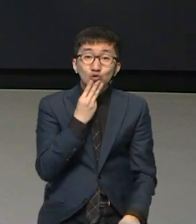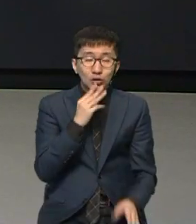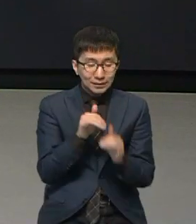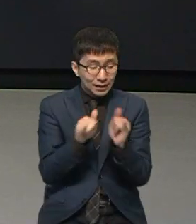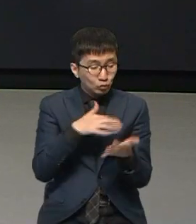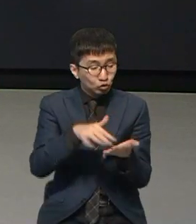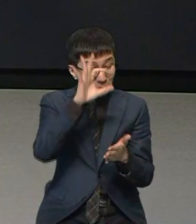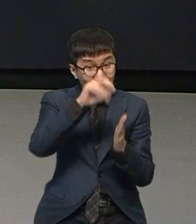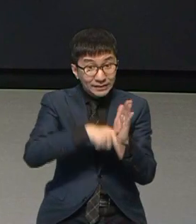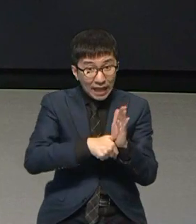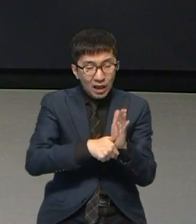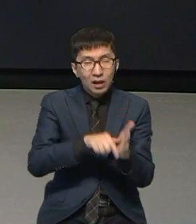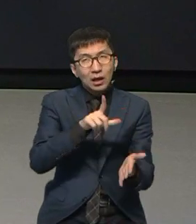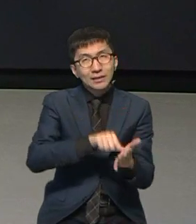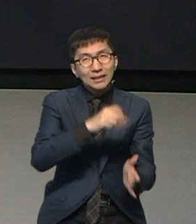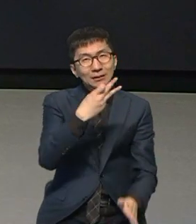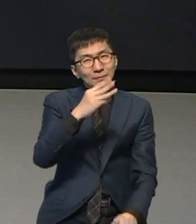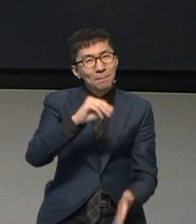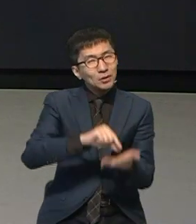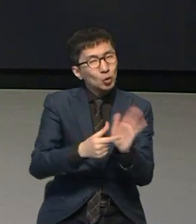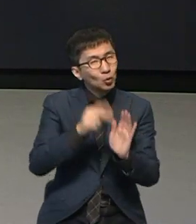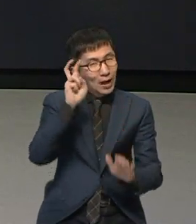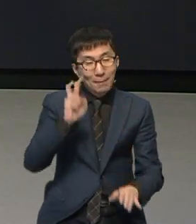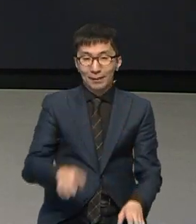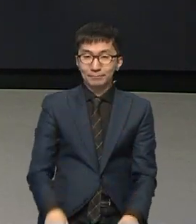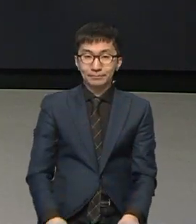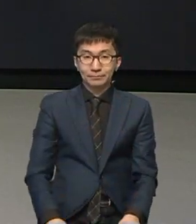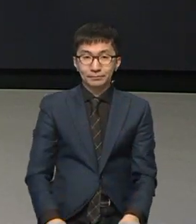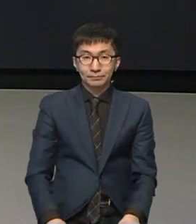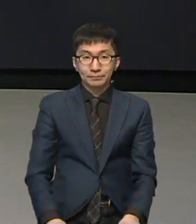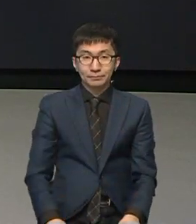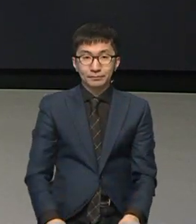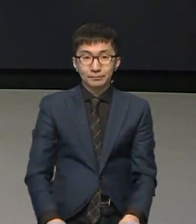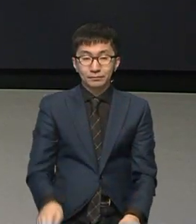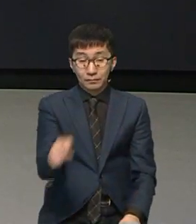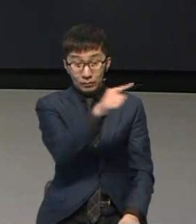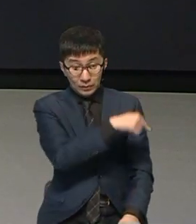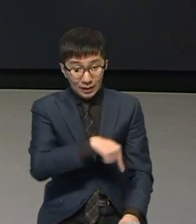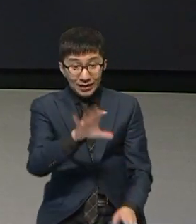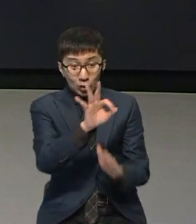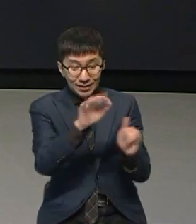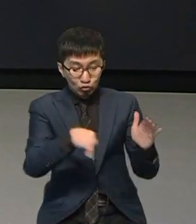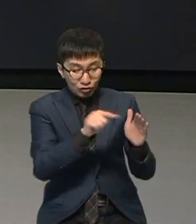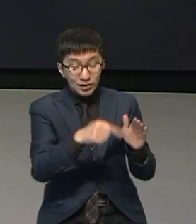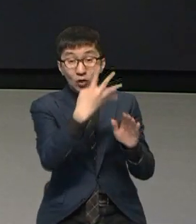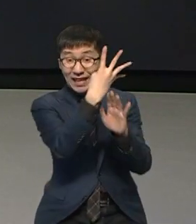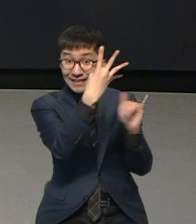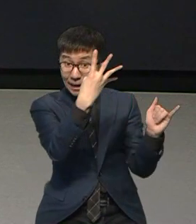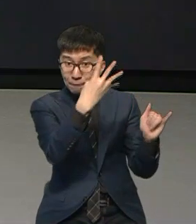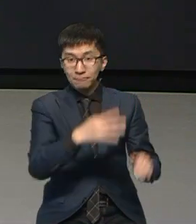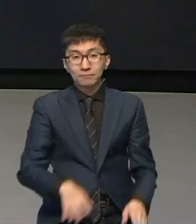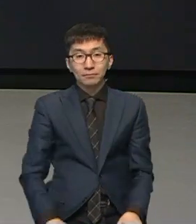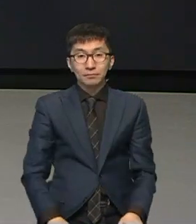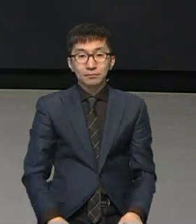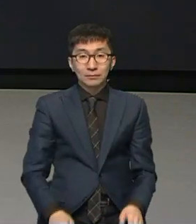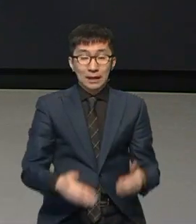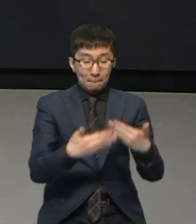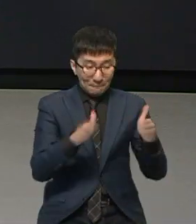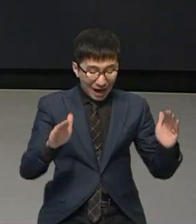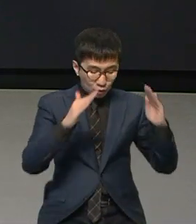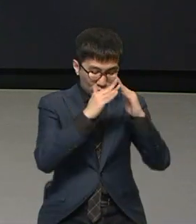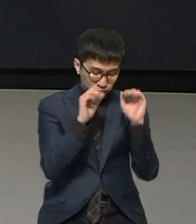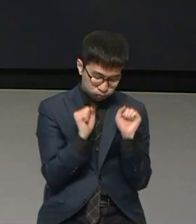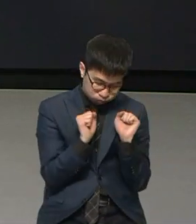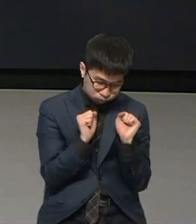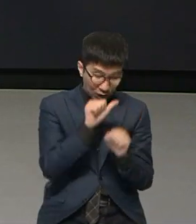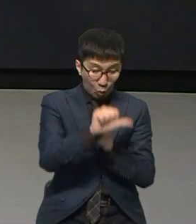약 13만 명에 이릅니다. 고립 은둔 청년 10명 가운데 4명 넘게 집이나 방 밖으로 거의 나오지 않은